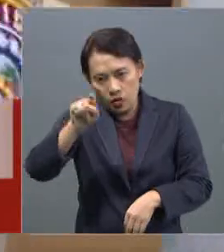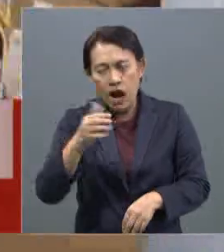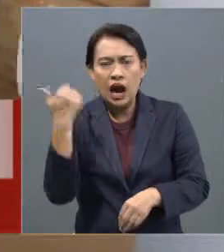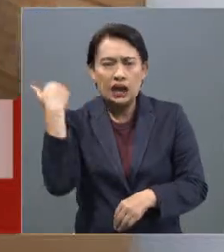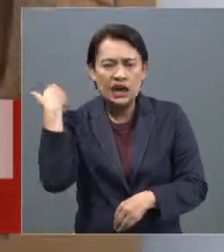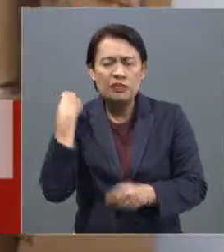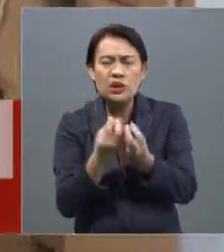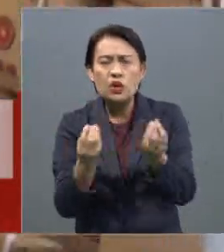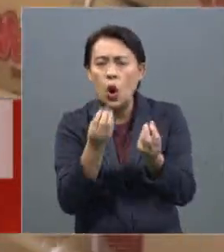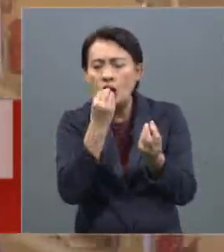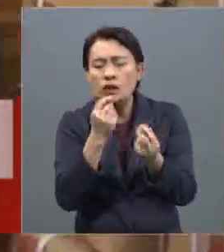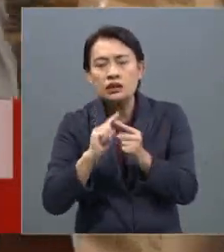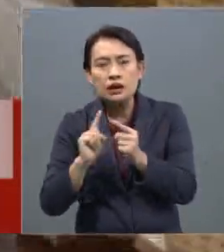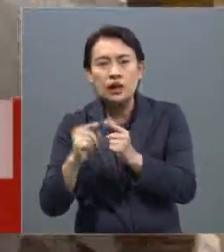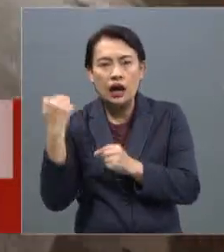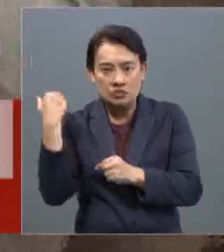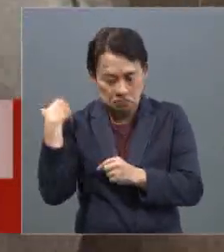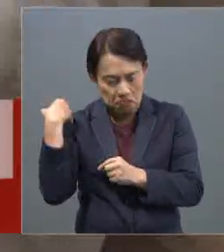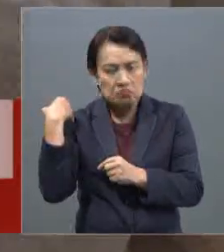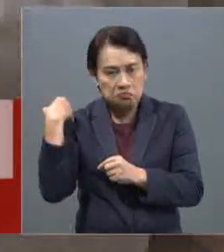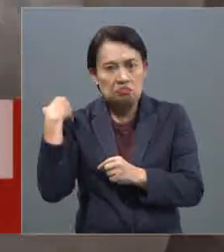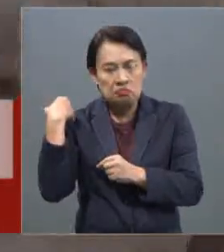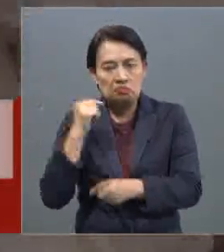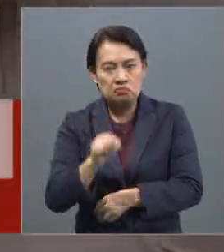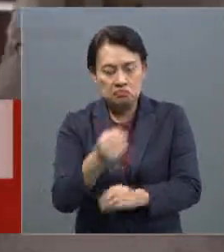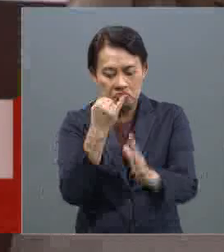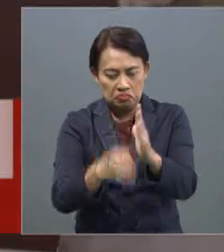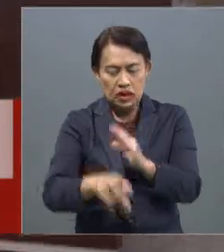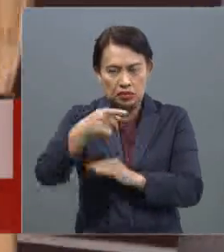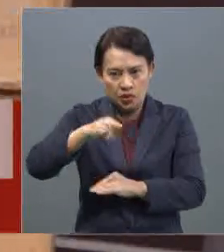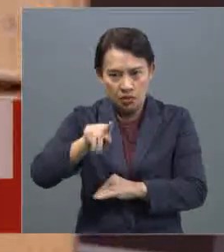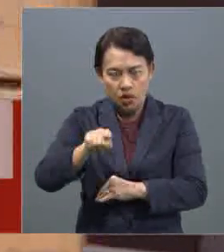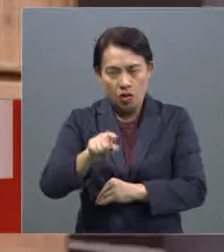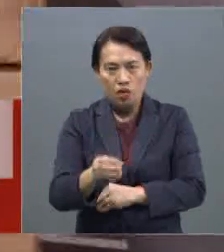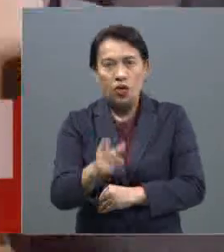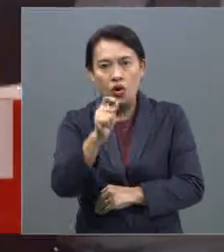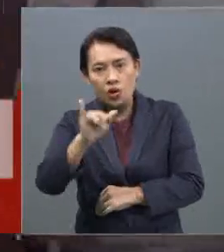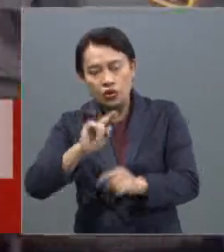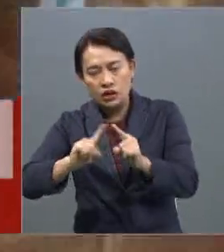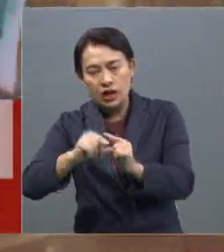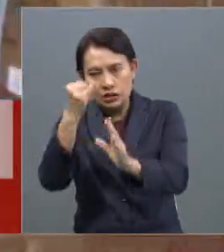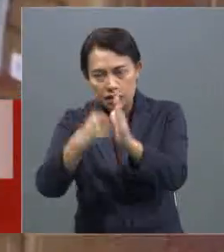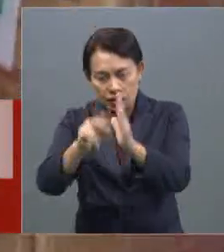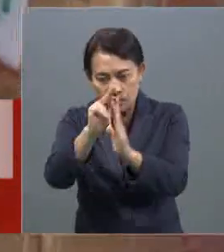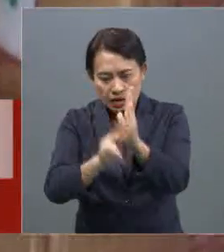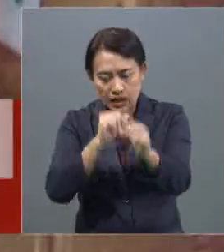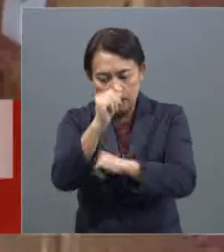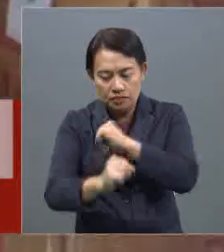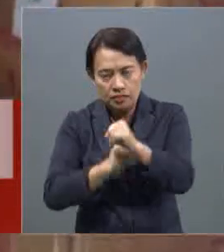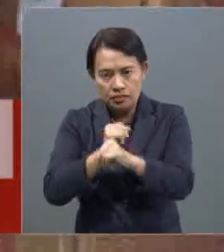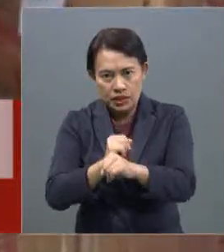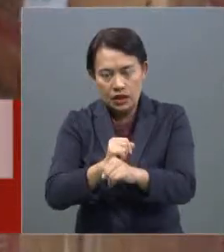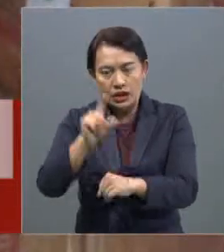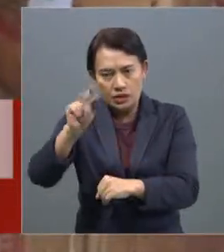ยังมีขนมอื่นๆที่ต้องสงสัยว่าเป็นความผิดตามพรบอาหารปี2522รวมๆแล้วเนี่ย